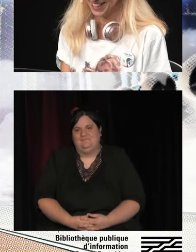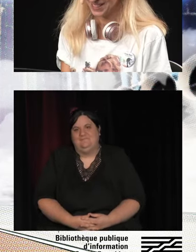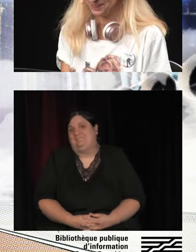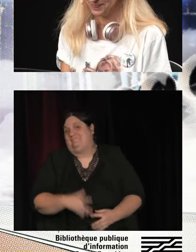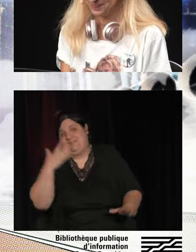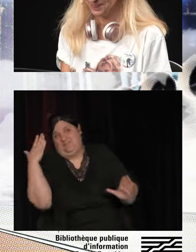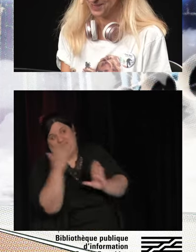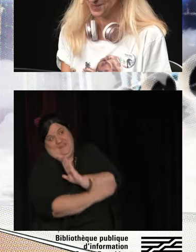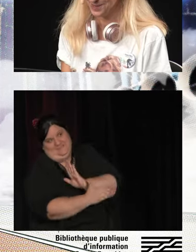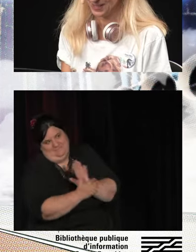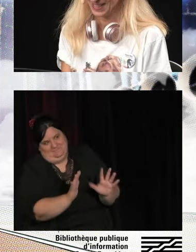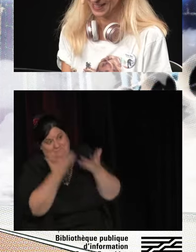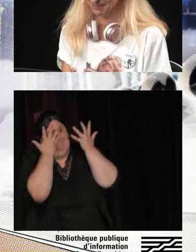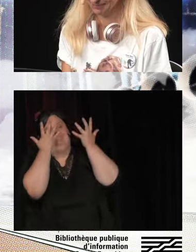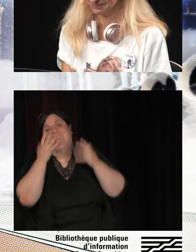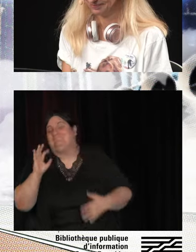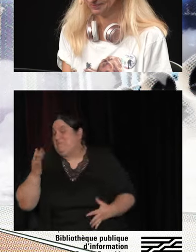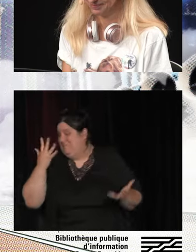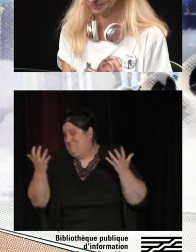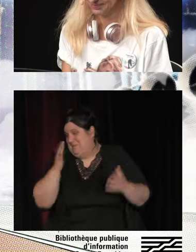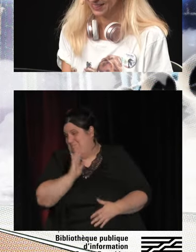C'est du direct. C'est du spectacle.